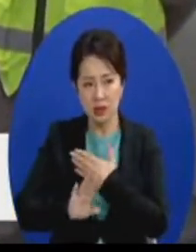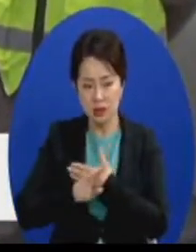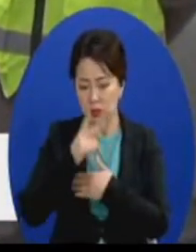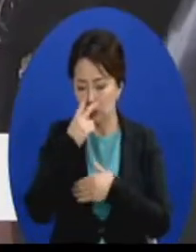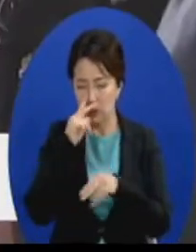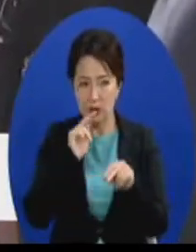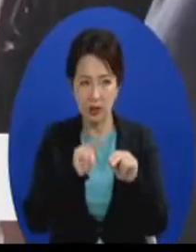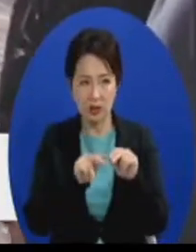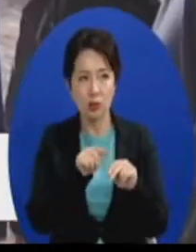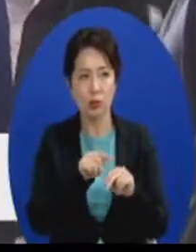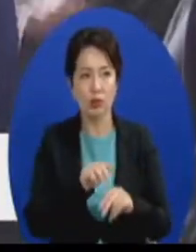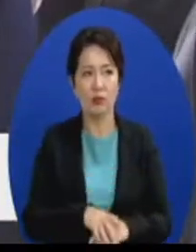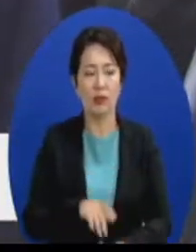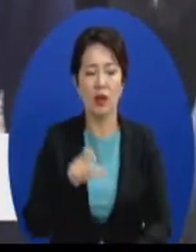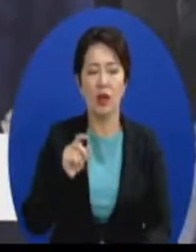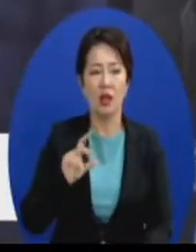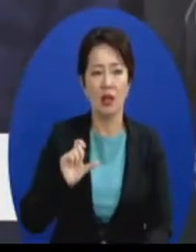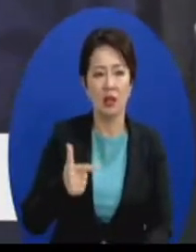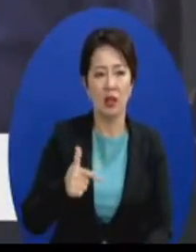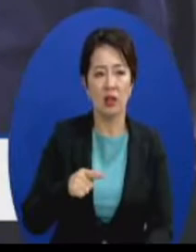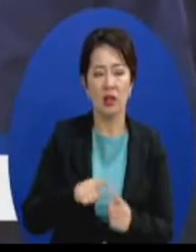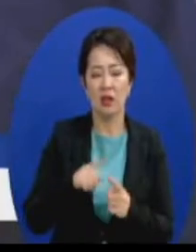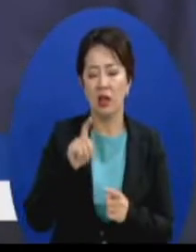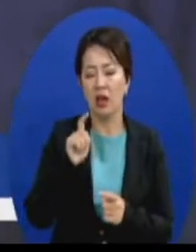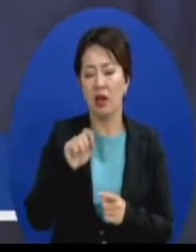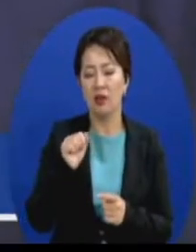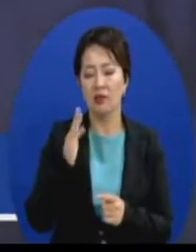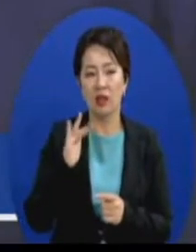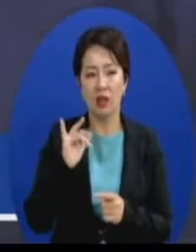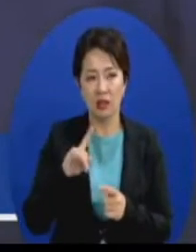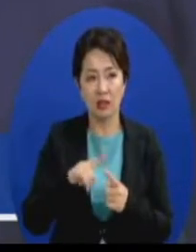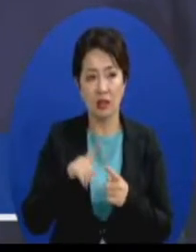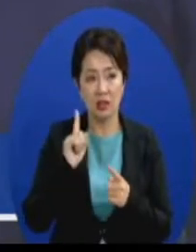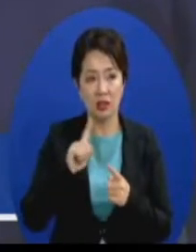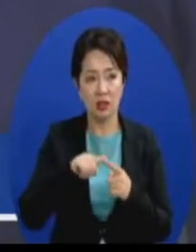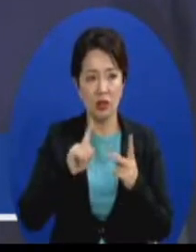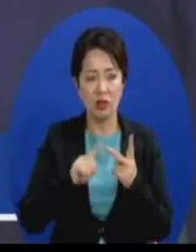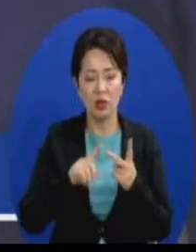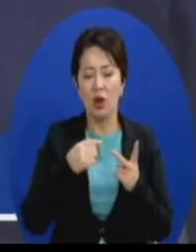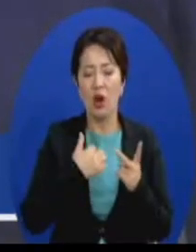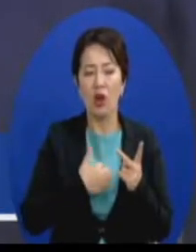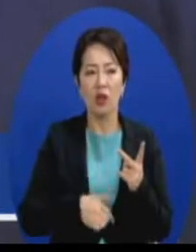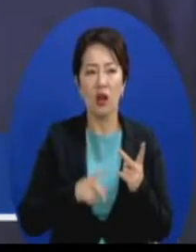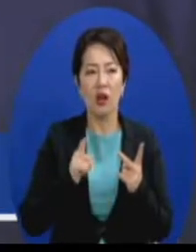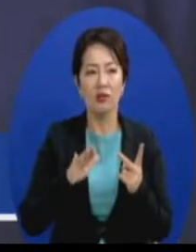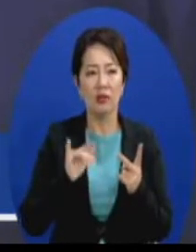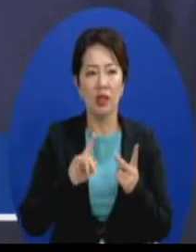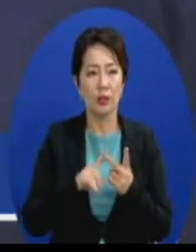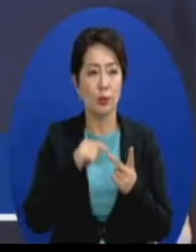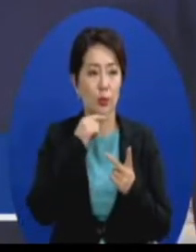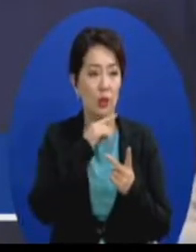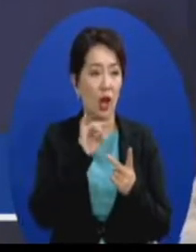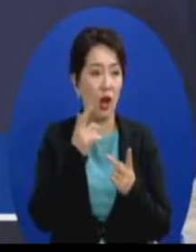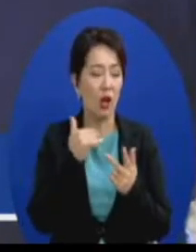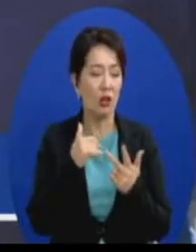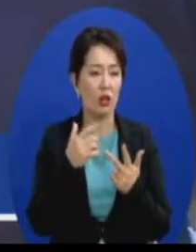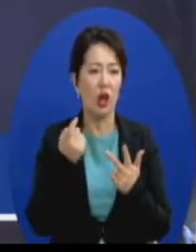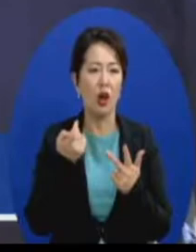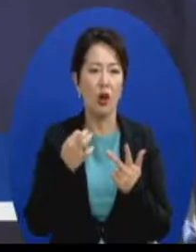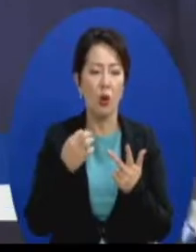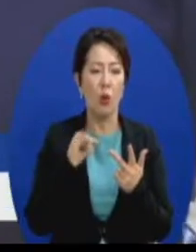юм а. Дэлхийн хавдар 1-р байранд байна. 2-р байранд ходоодны хавдар. За тэгээд улаан хоолоо өмөө хөзөө